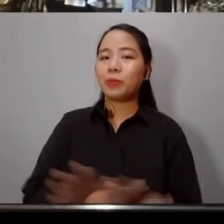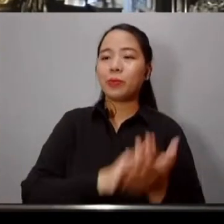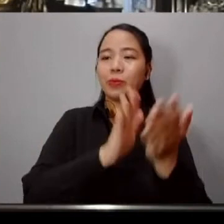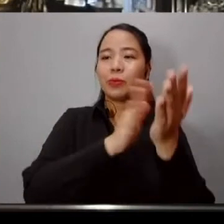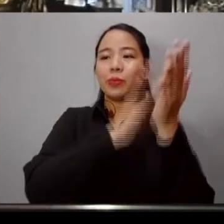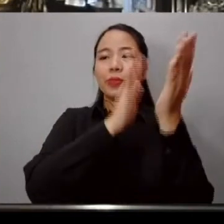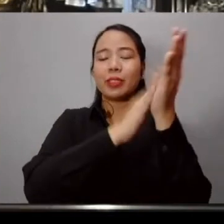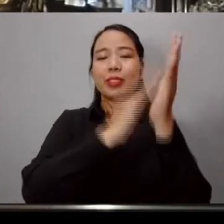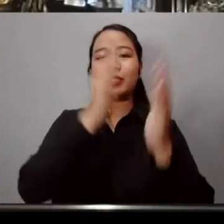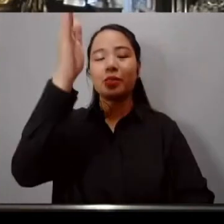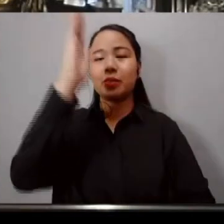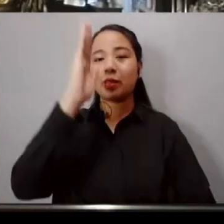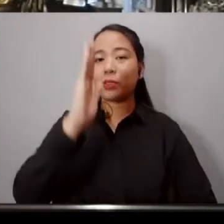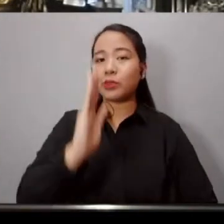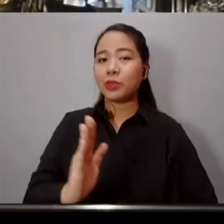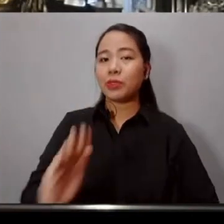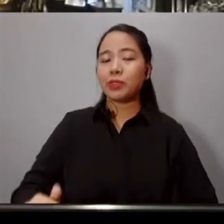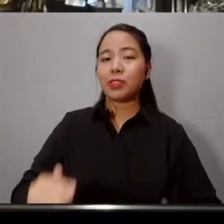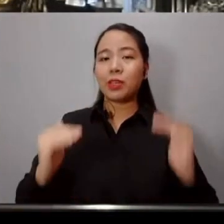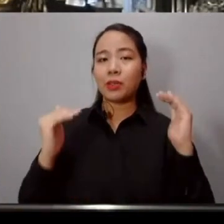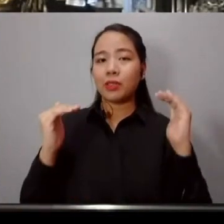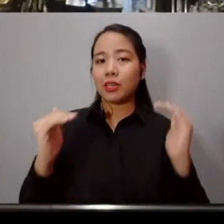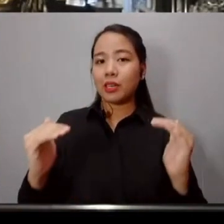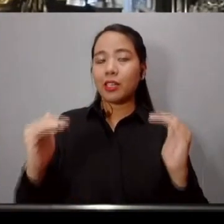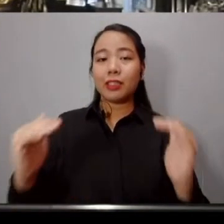papugi sa Diyos sa